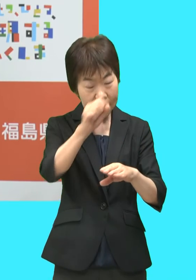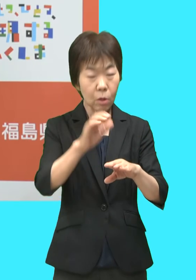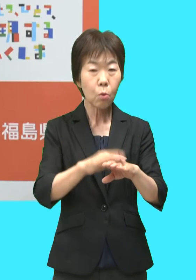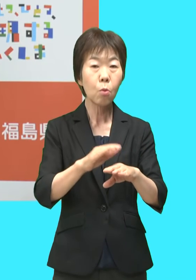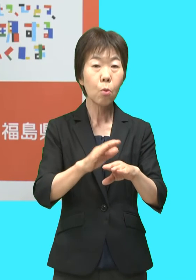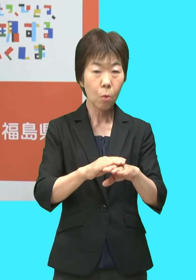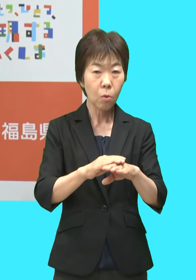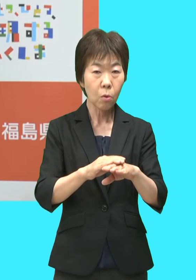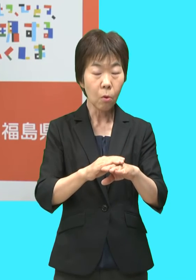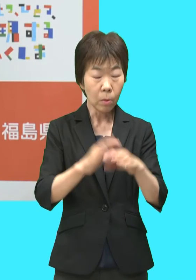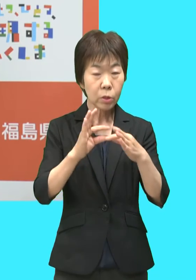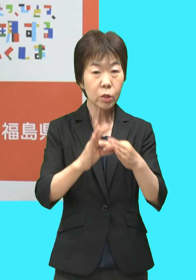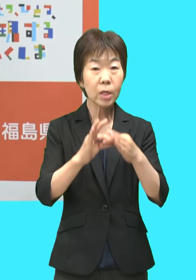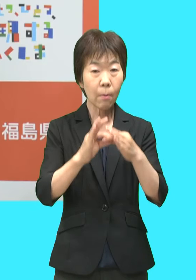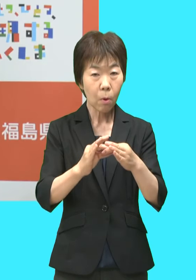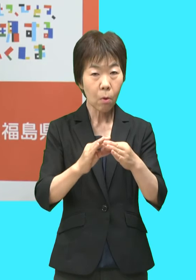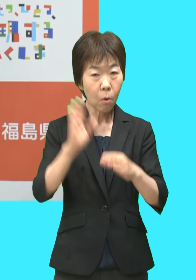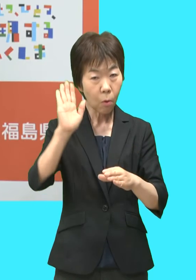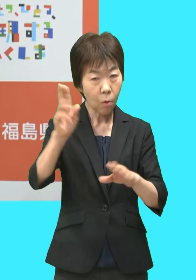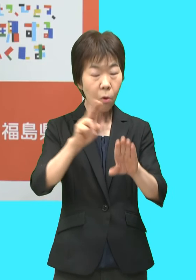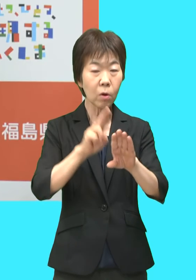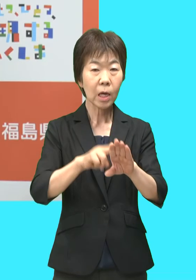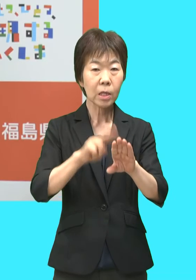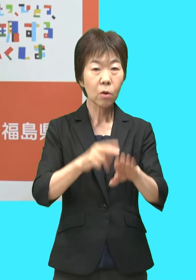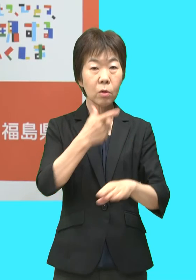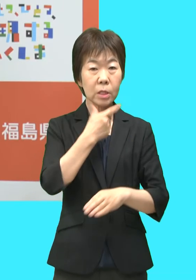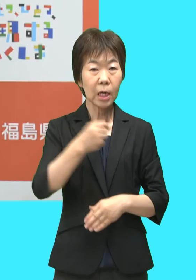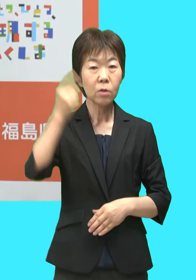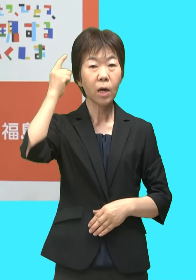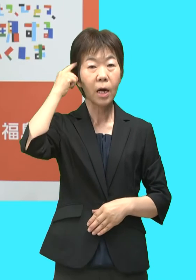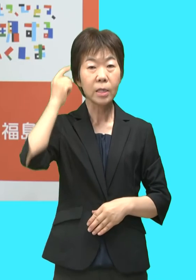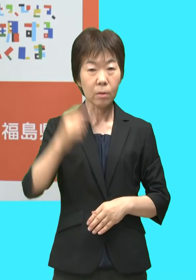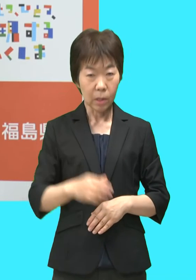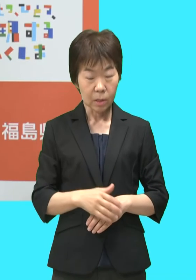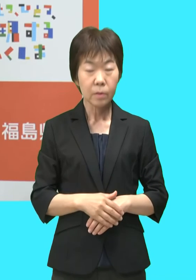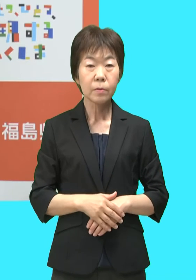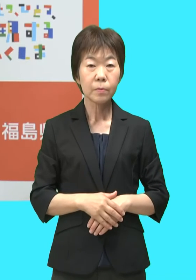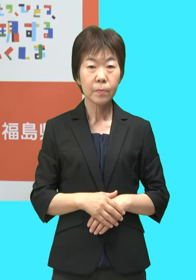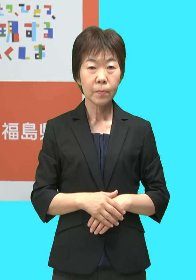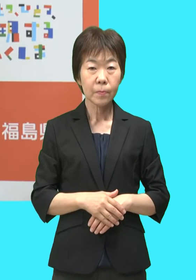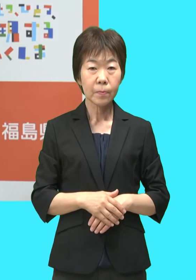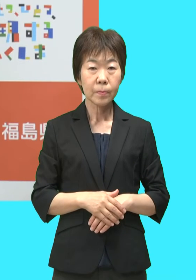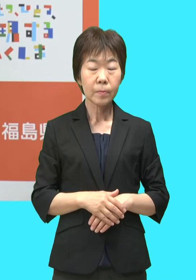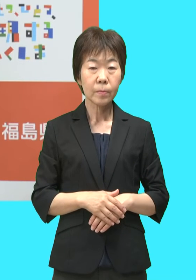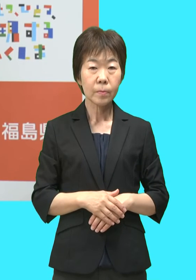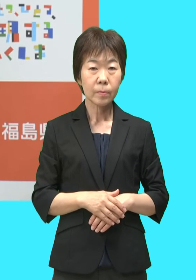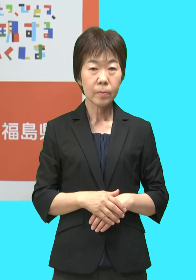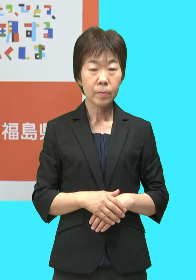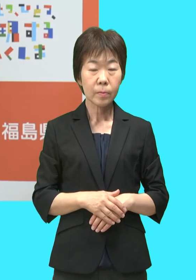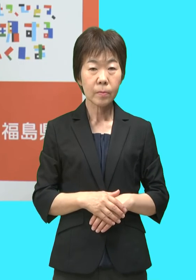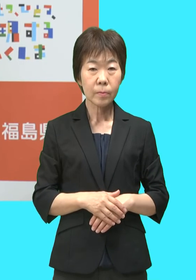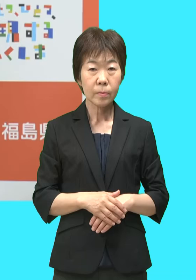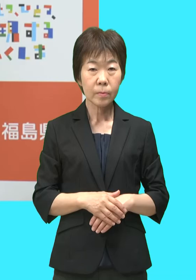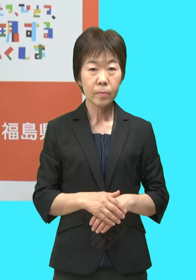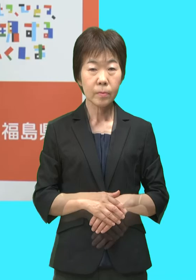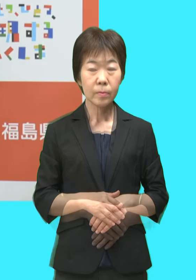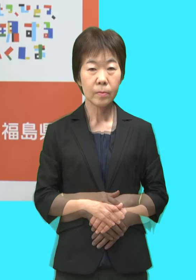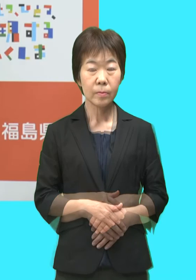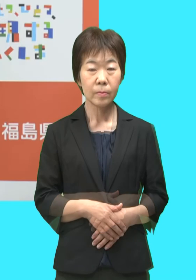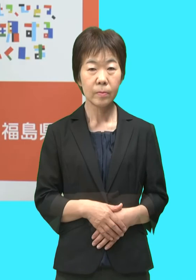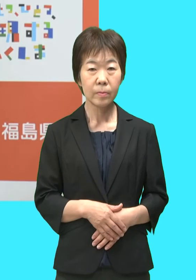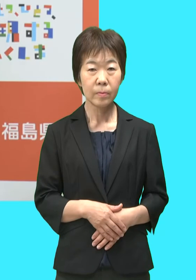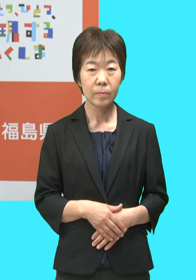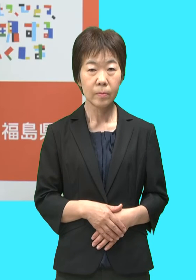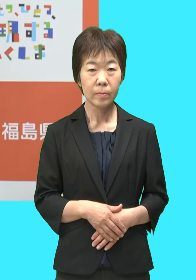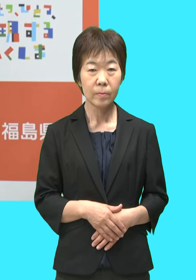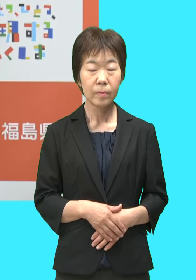ものについても今後検討していきたいと考えています。 よろしいでしょうか。よろしいですか。では